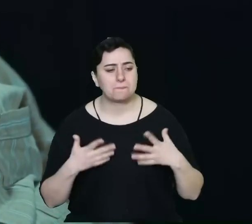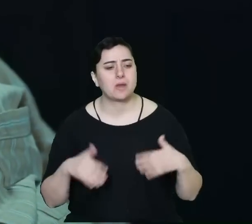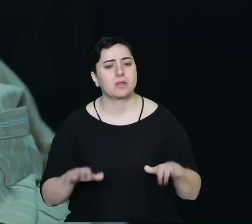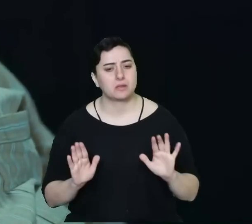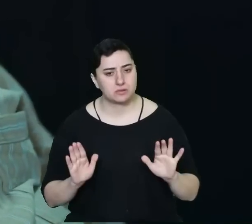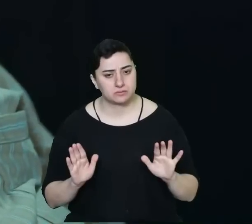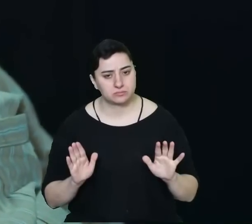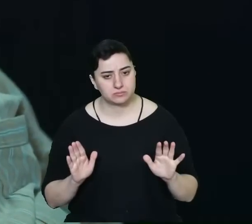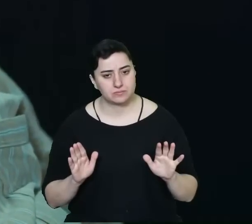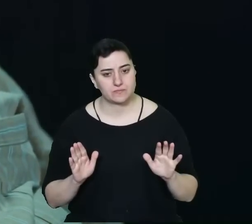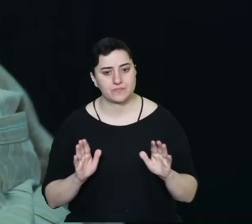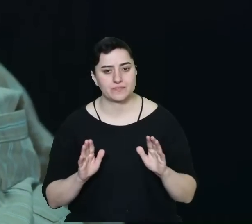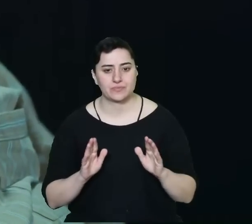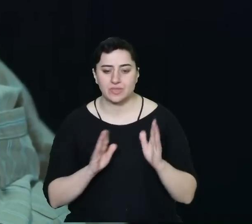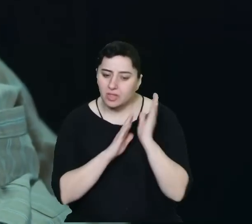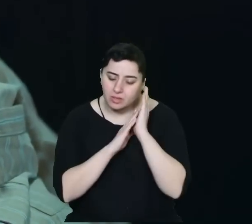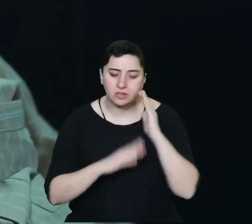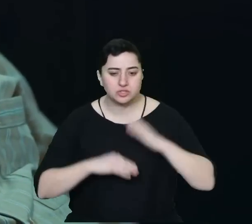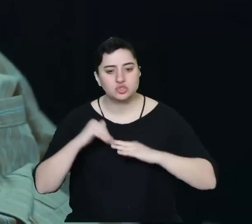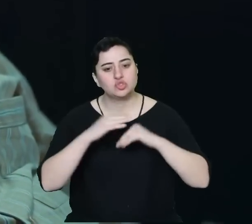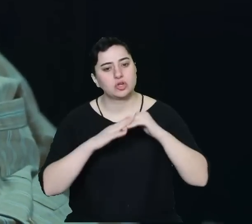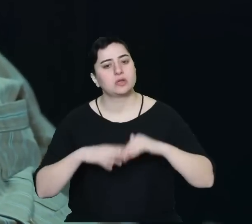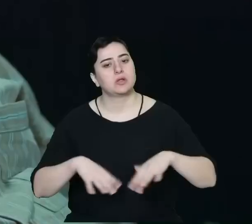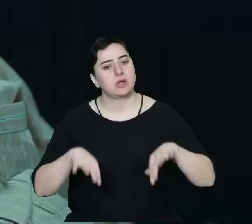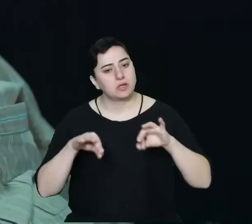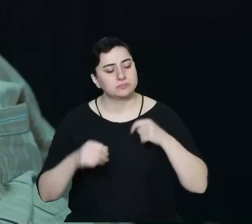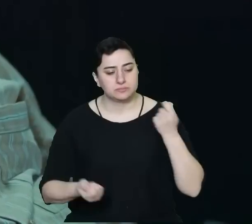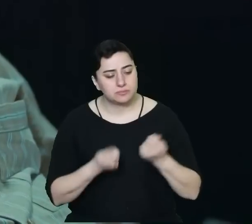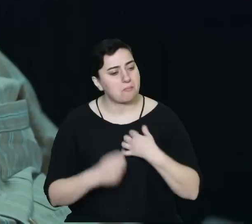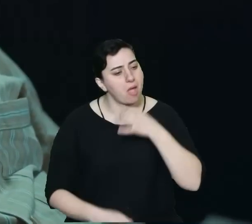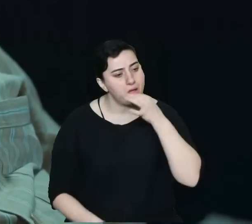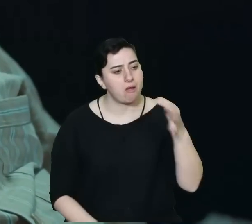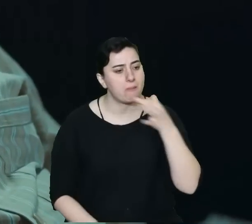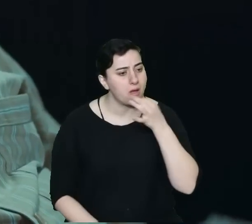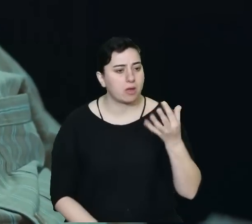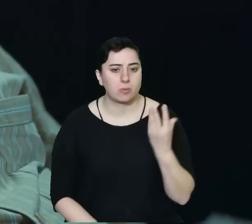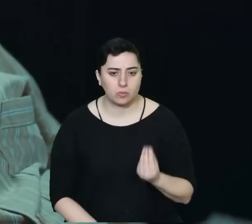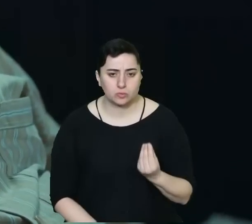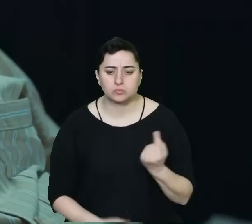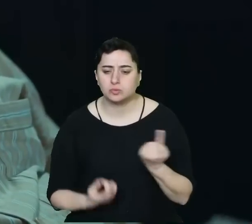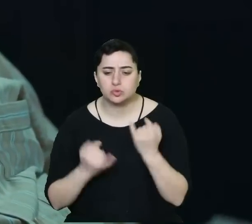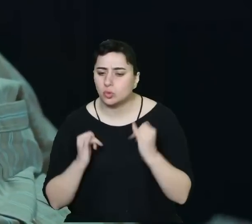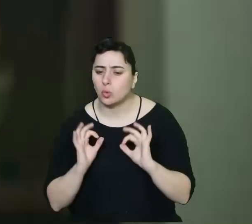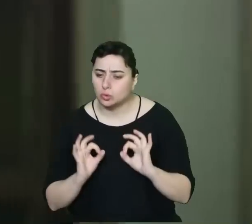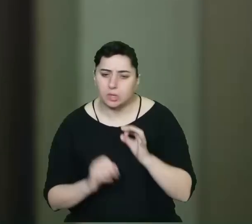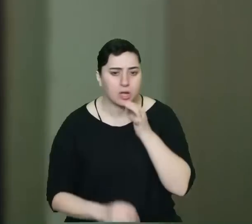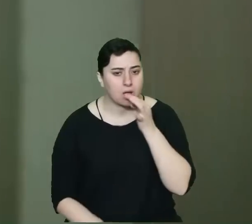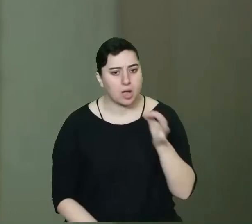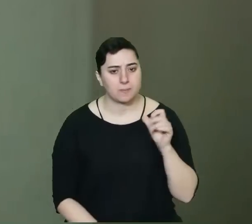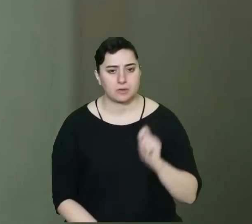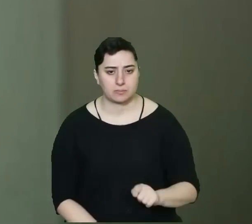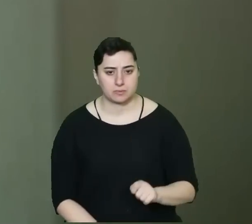etmeyin. Yatakhane inşaatıyla ilgili ben her konuda size haber veririm. Olumsuz bir şeyler olursa da